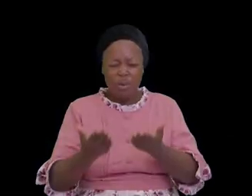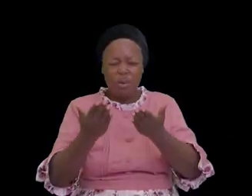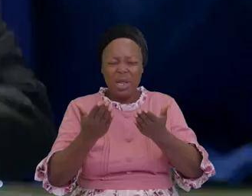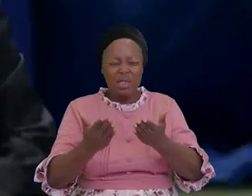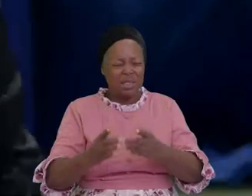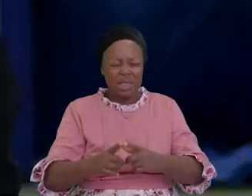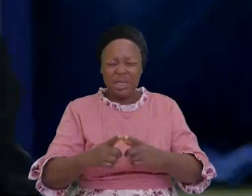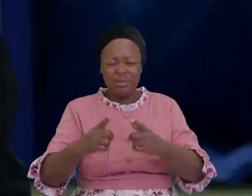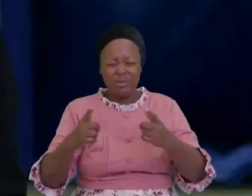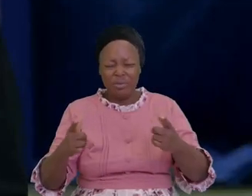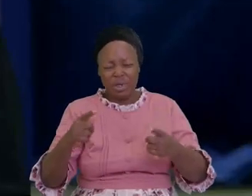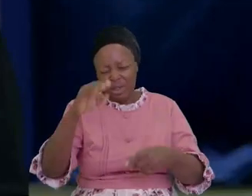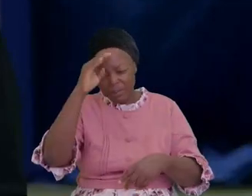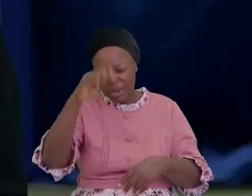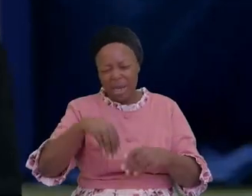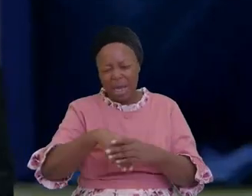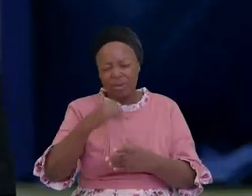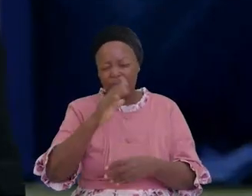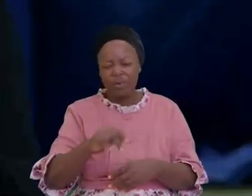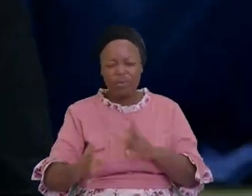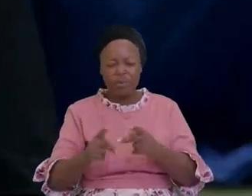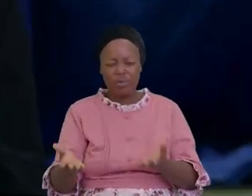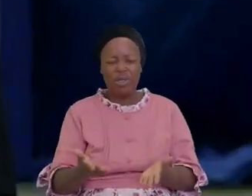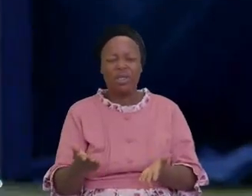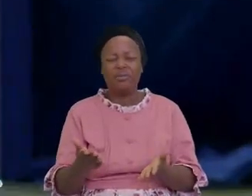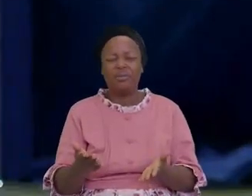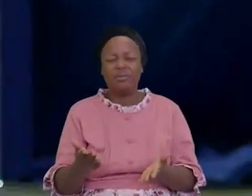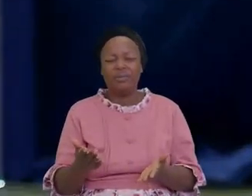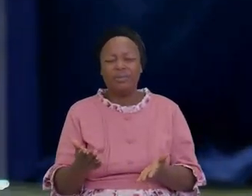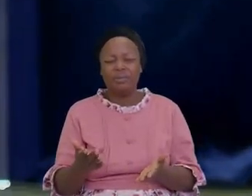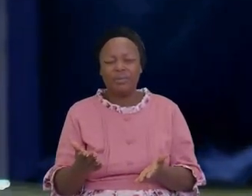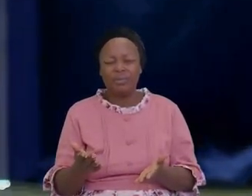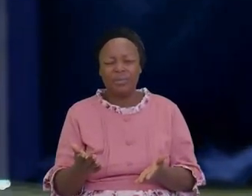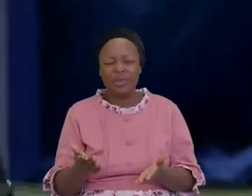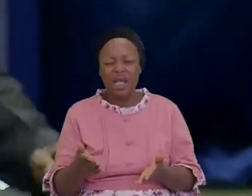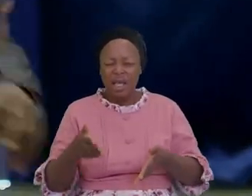Suscite des géants de ton peuple ici rassemblés.